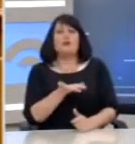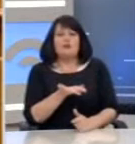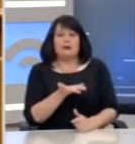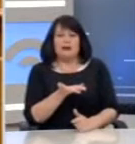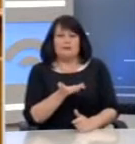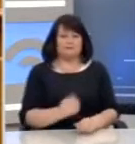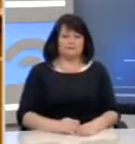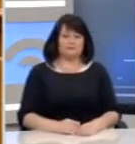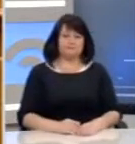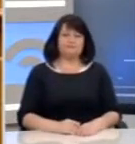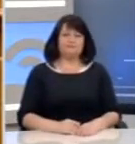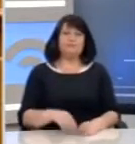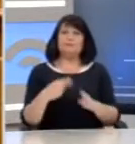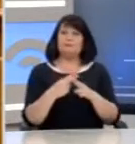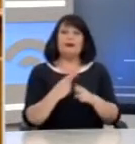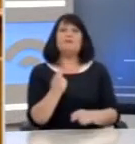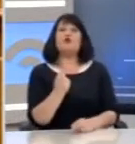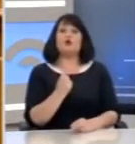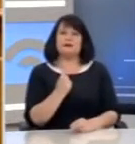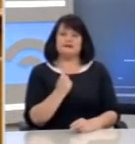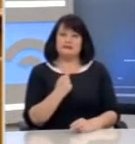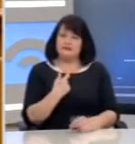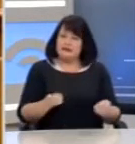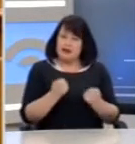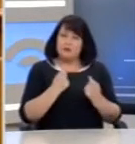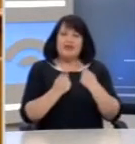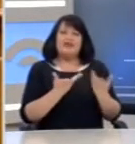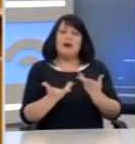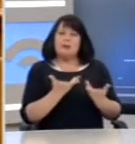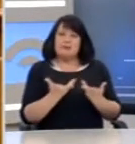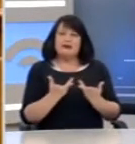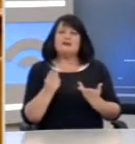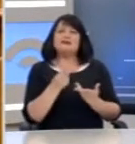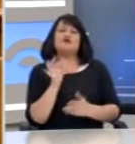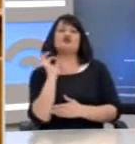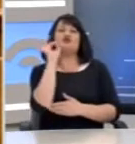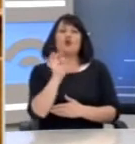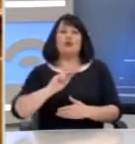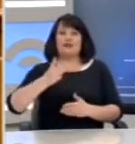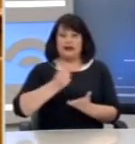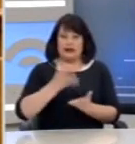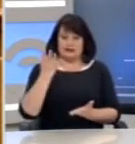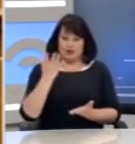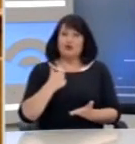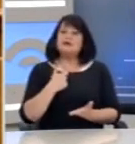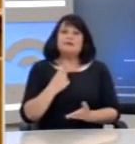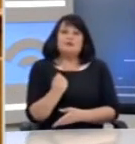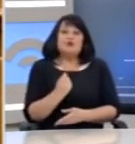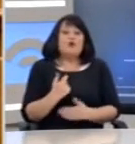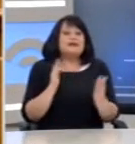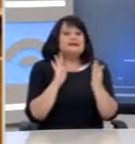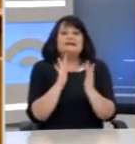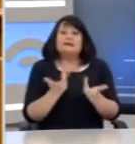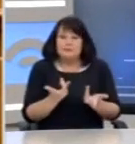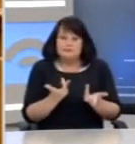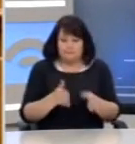χώρα στη διάρκεια της διαπραγμάτευσης για την ολοκλήρωση της δεύτερης αξιολόγησης ήταν η εξής. Από